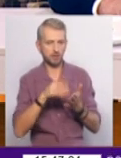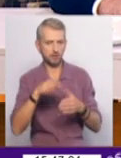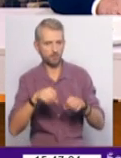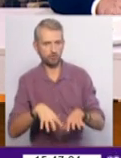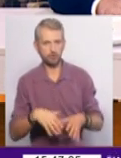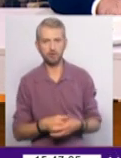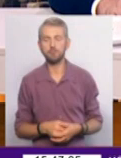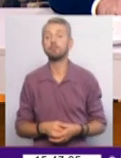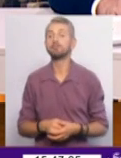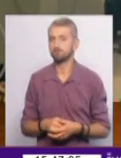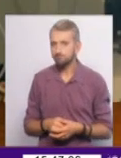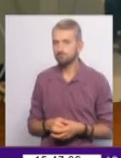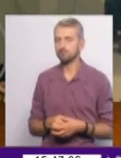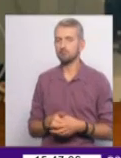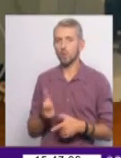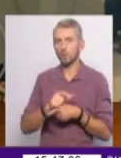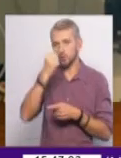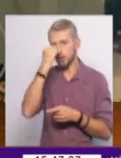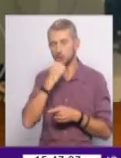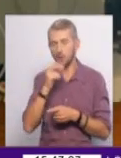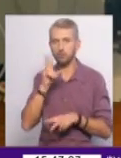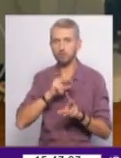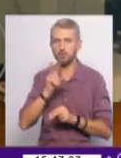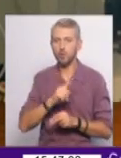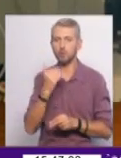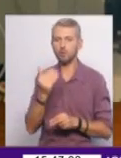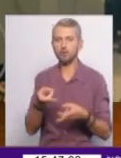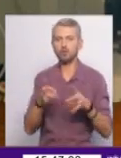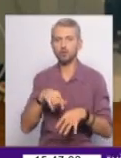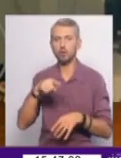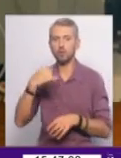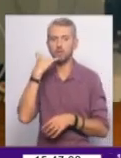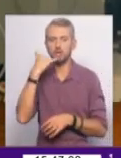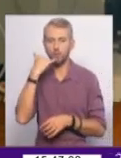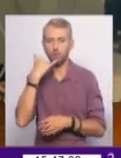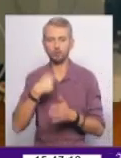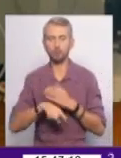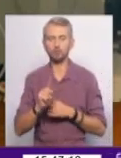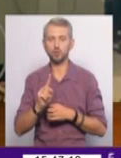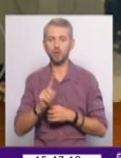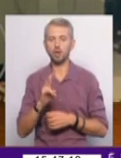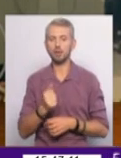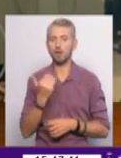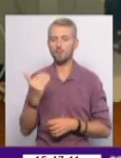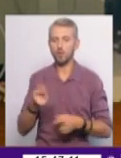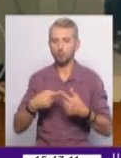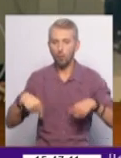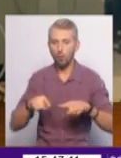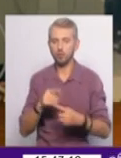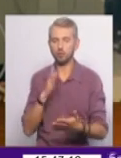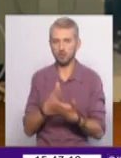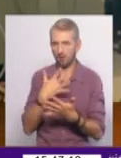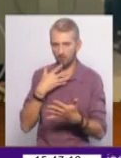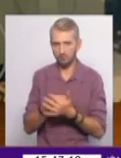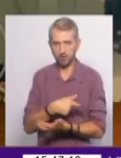Угу. Так, дуже дякую. Я дуже сподіваюся, що ви залишили номер телефону, тому що на вашому окрузі є профільний